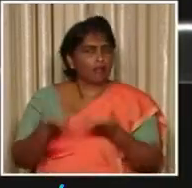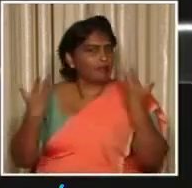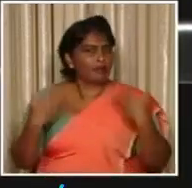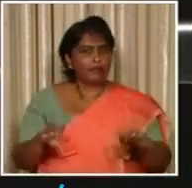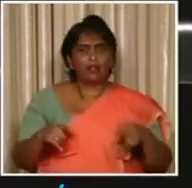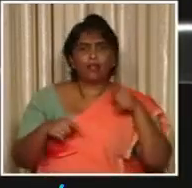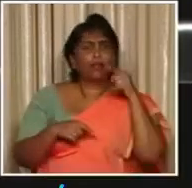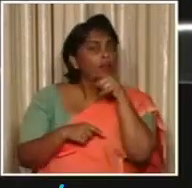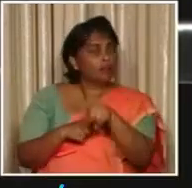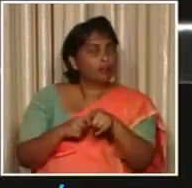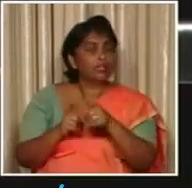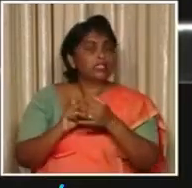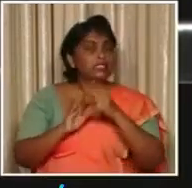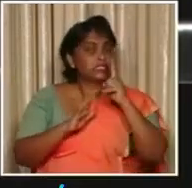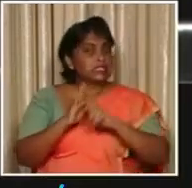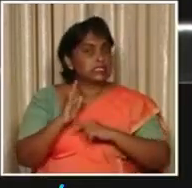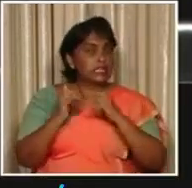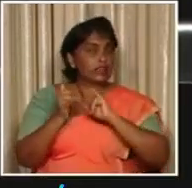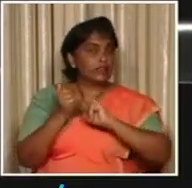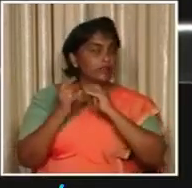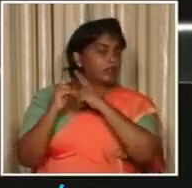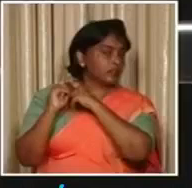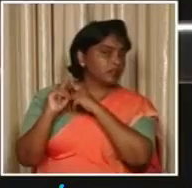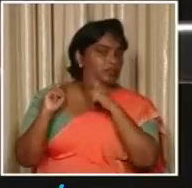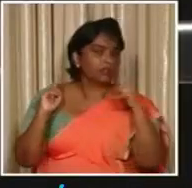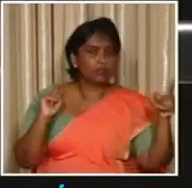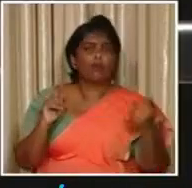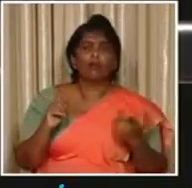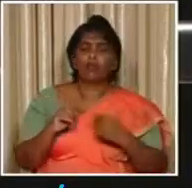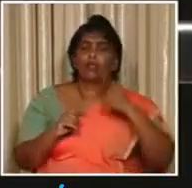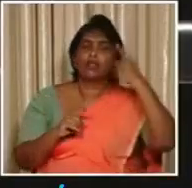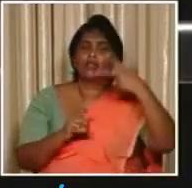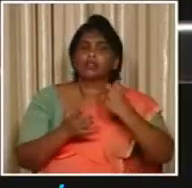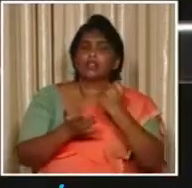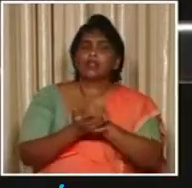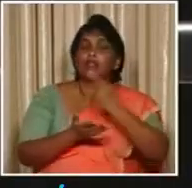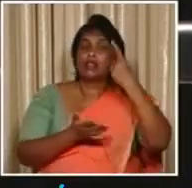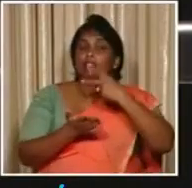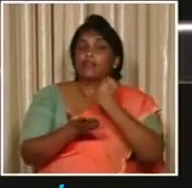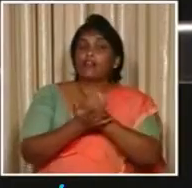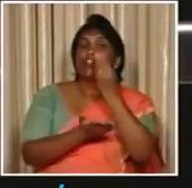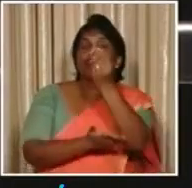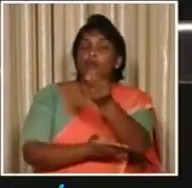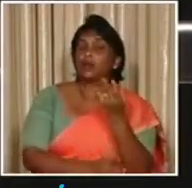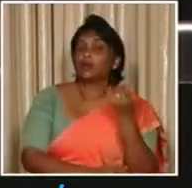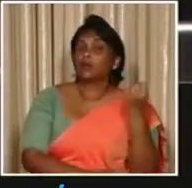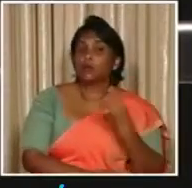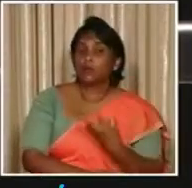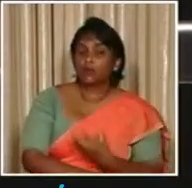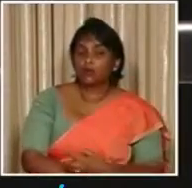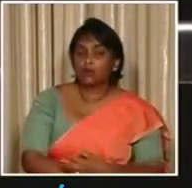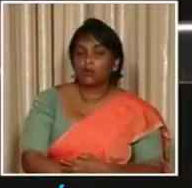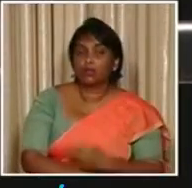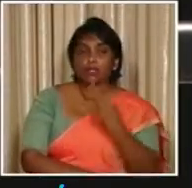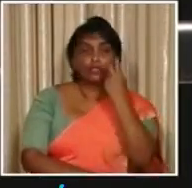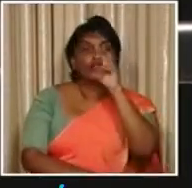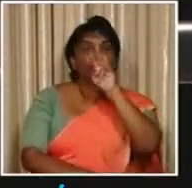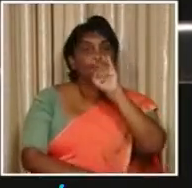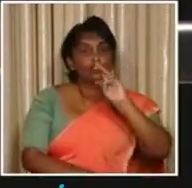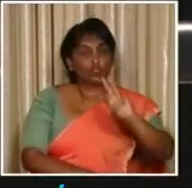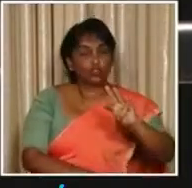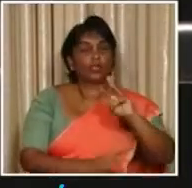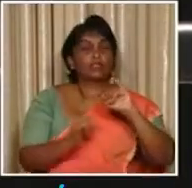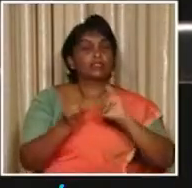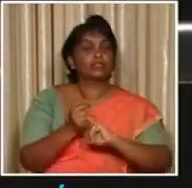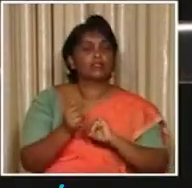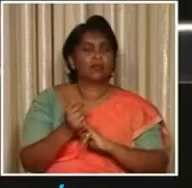හැබැයි මෙතුමල්ලා ජනවාරි මාසෙ ඉඳලා සැප්තැම්බර් මාසෙ නම් ඔබතුමා කවද්ද දෙවෙනි වර කියවුනේ ඉල්ලීම කරේ? ඔබතුමා කරලා තියෙන 2023 සැප්තැම්බර්.